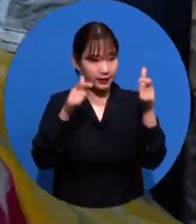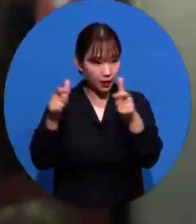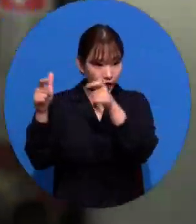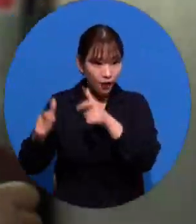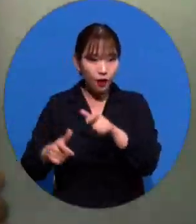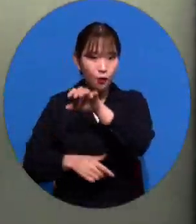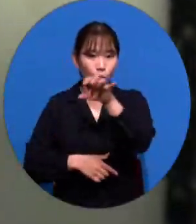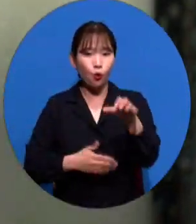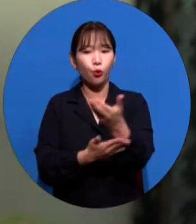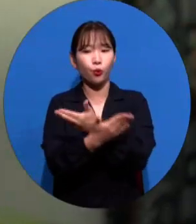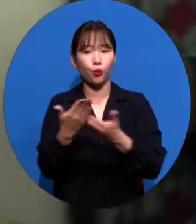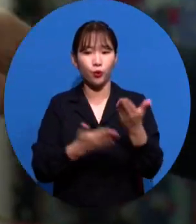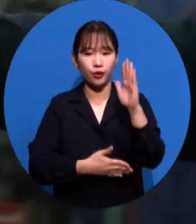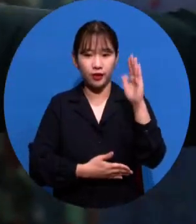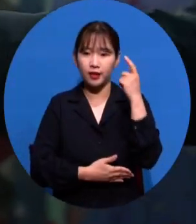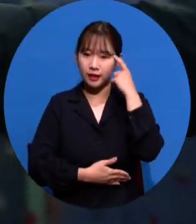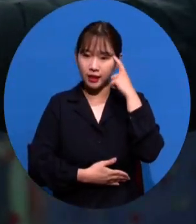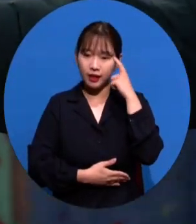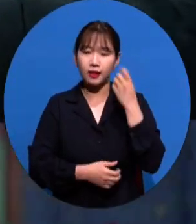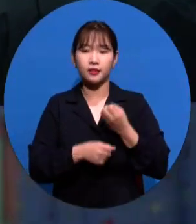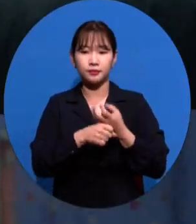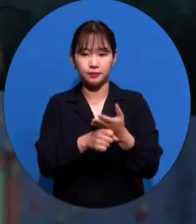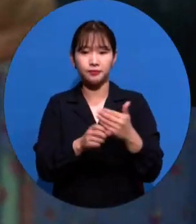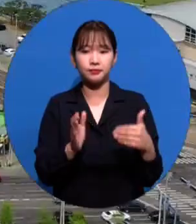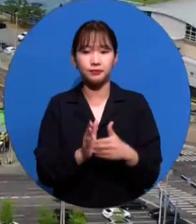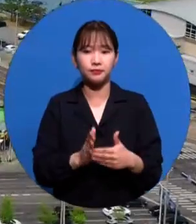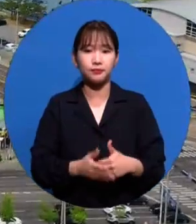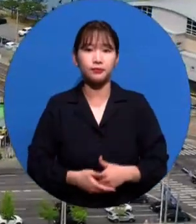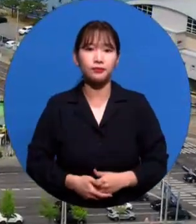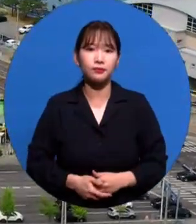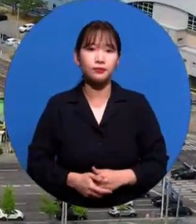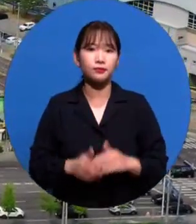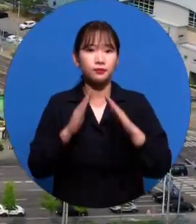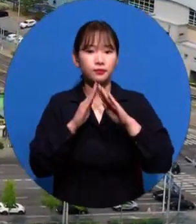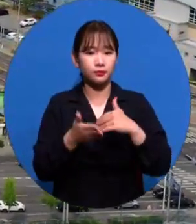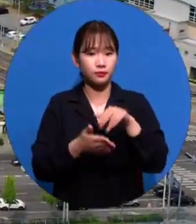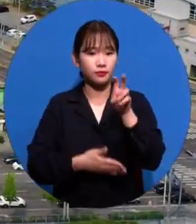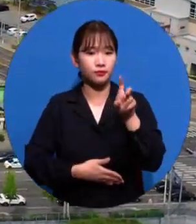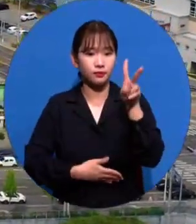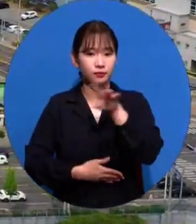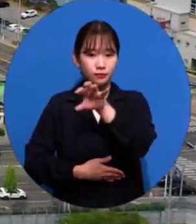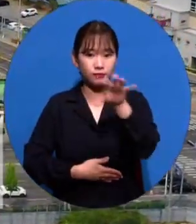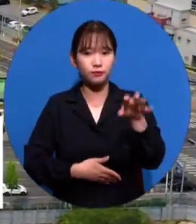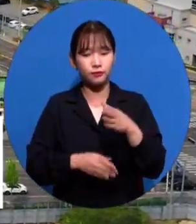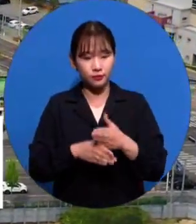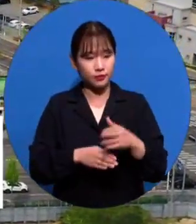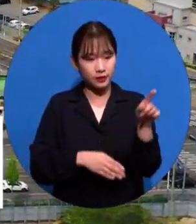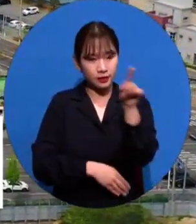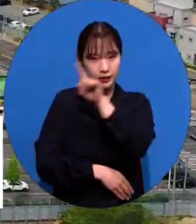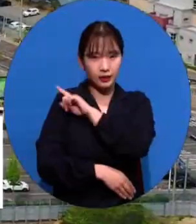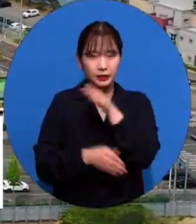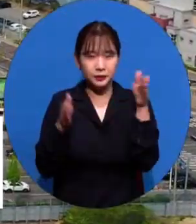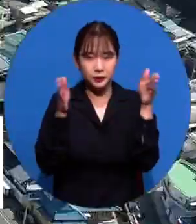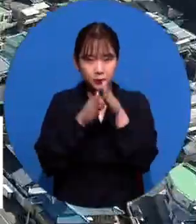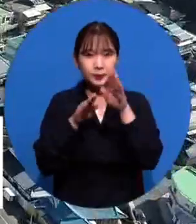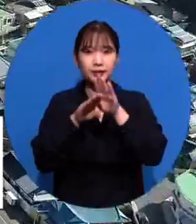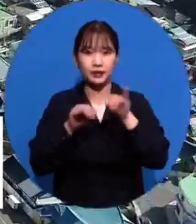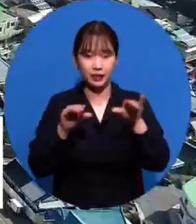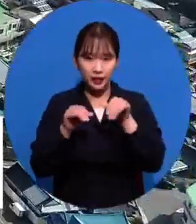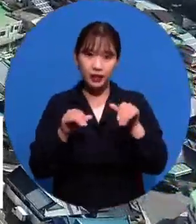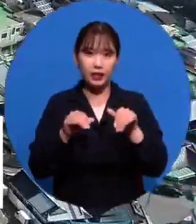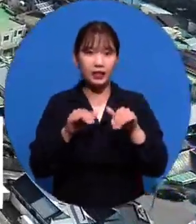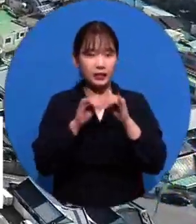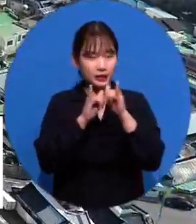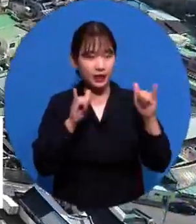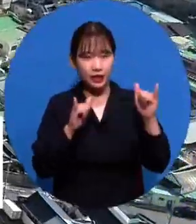자원을 공유해야 한다는 생각을 전했습니다. 전남 22개 시군 중 가장 비좁은 땅에